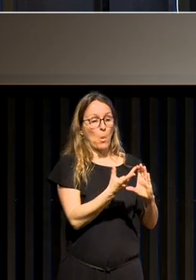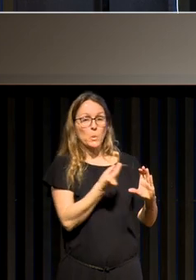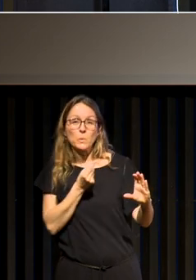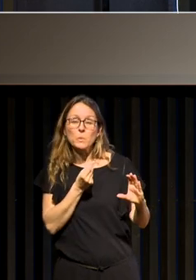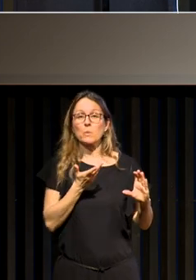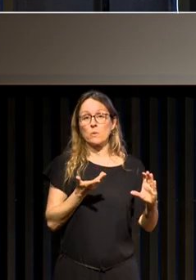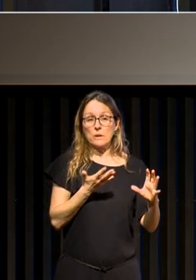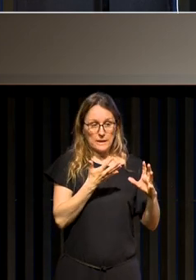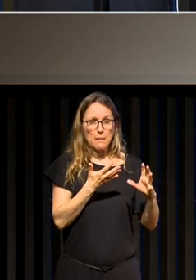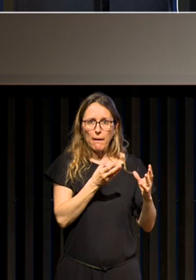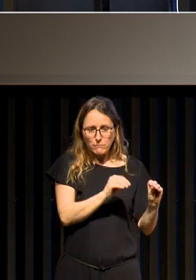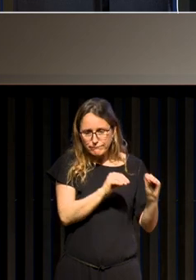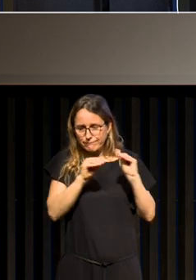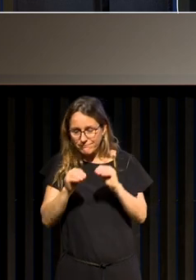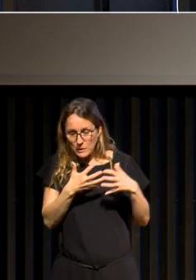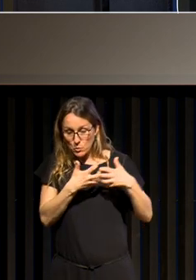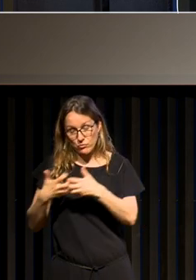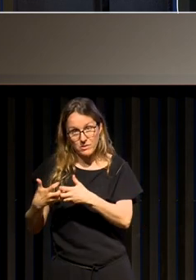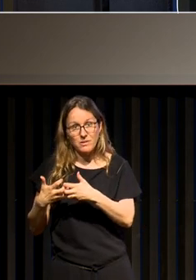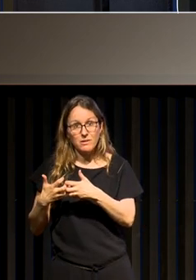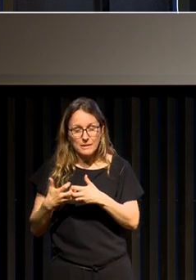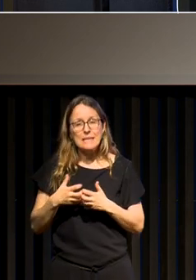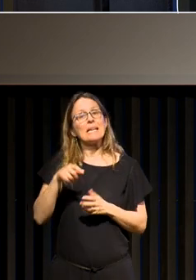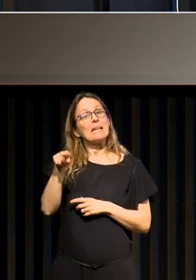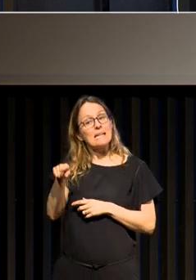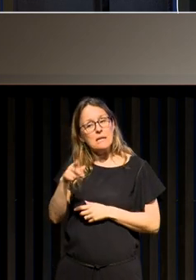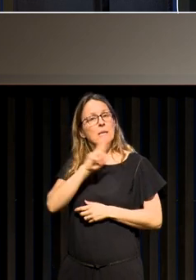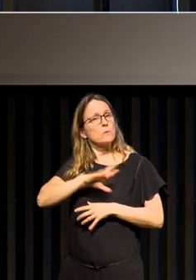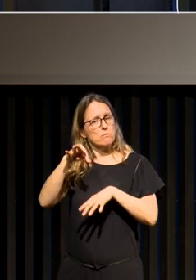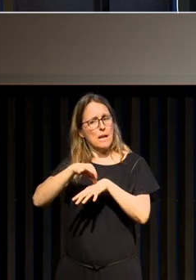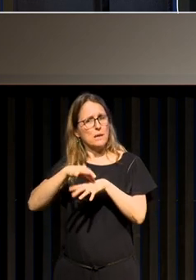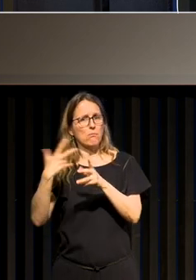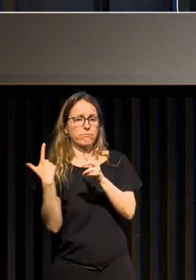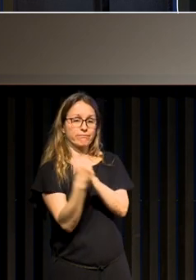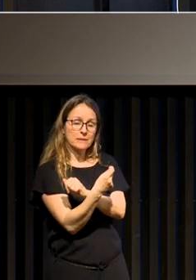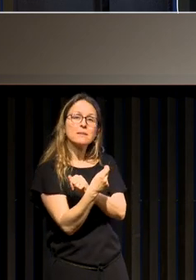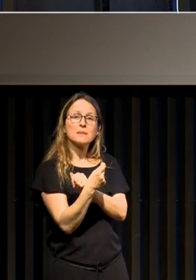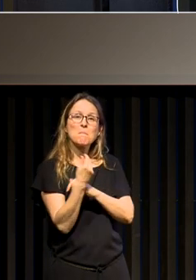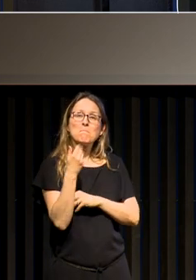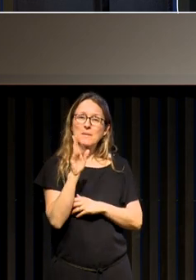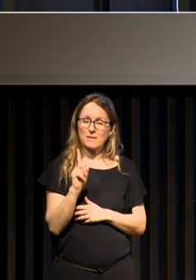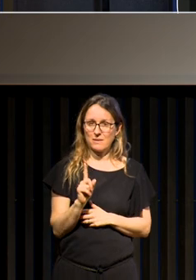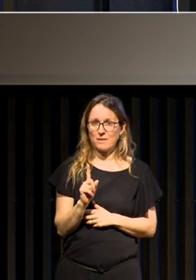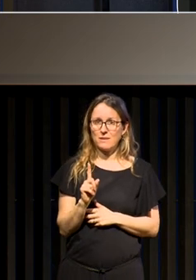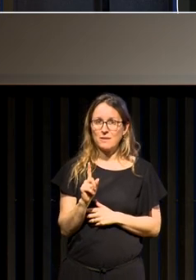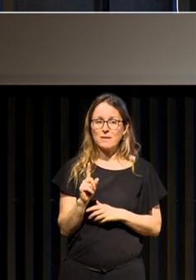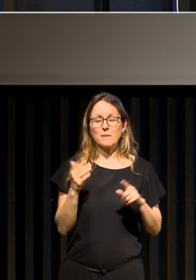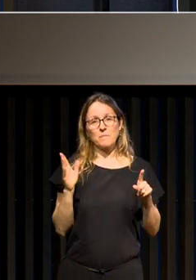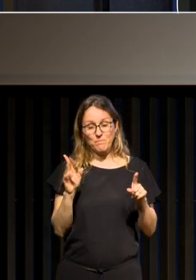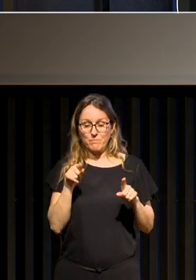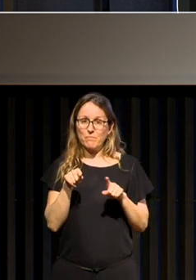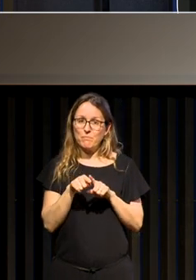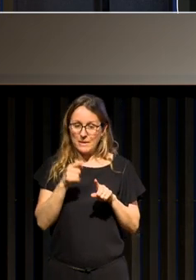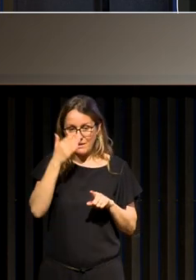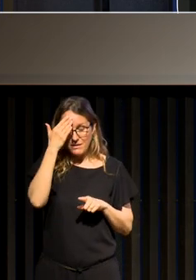de congélation sont pris en charge par l'assurance maladie. La seule différence avec la conservation pour